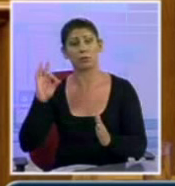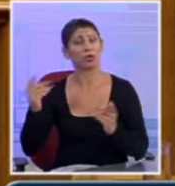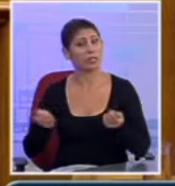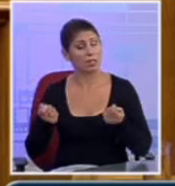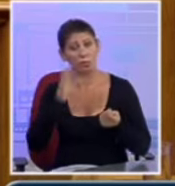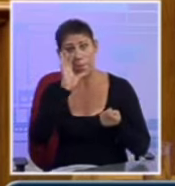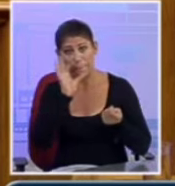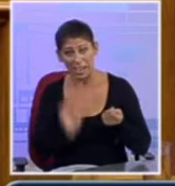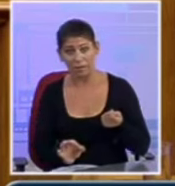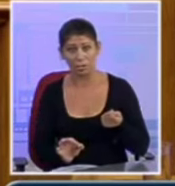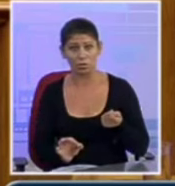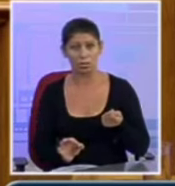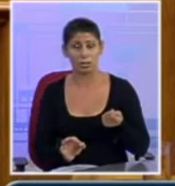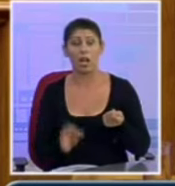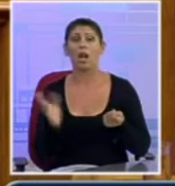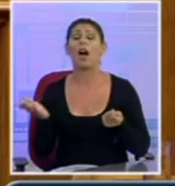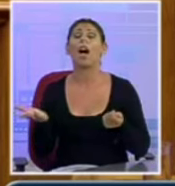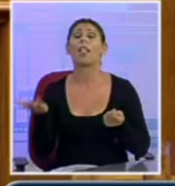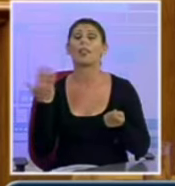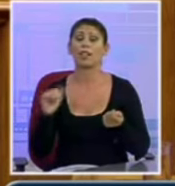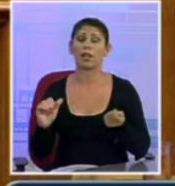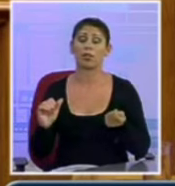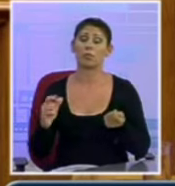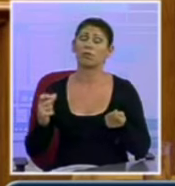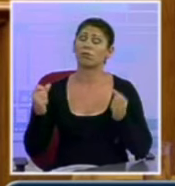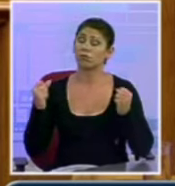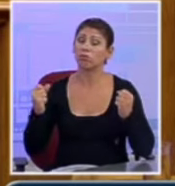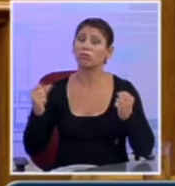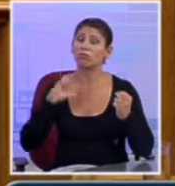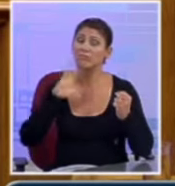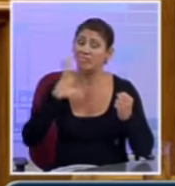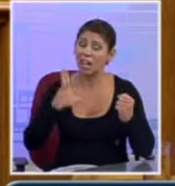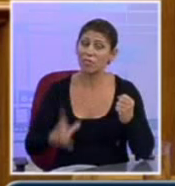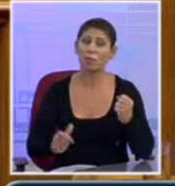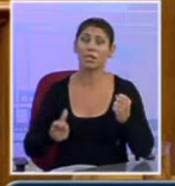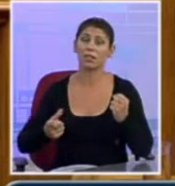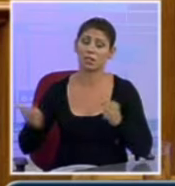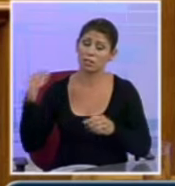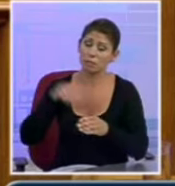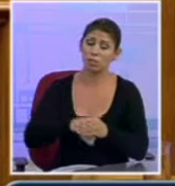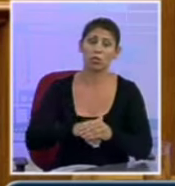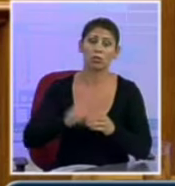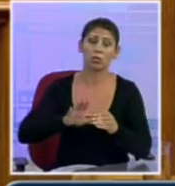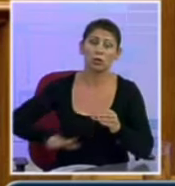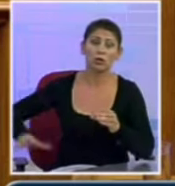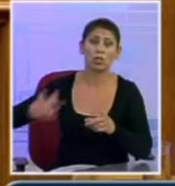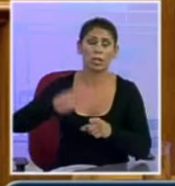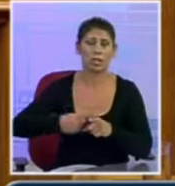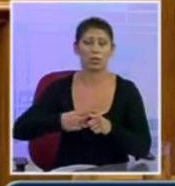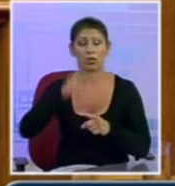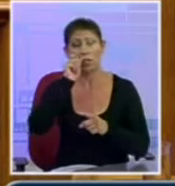γίνουν πραγματικότητα αν δεν έχουμε την έντονη, την καθημερινή συμμετοχή των Ελλήνων και